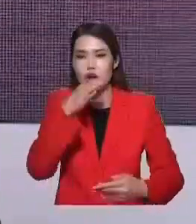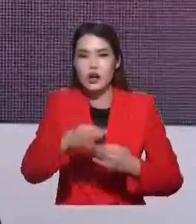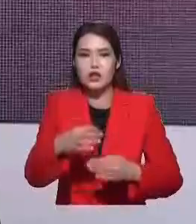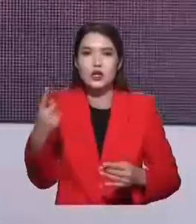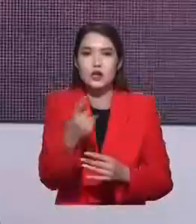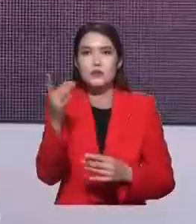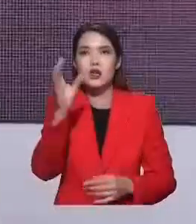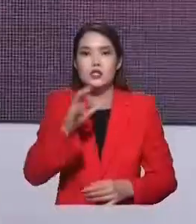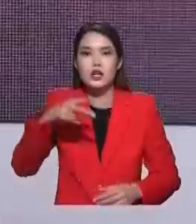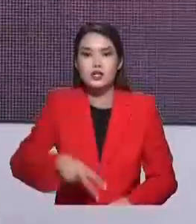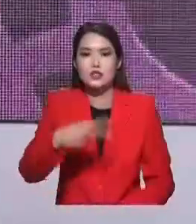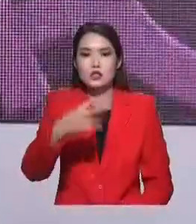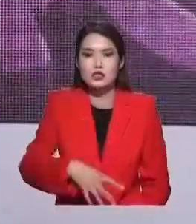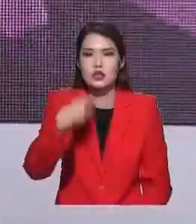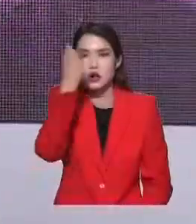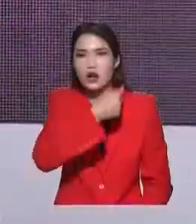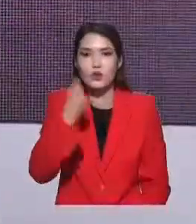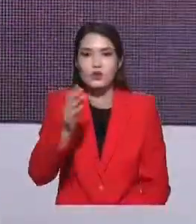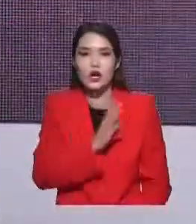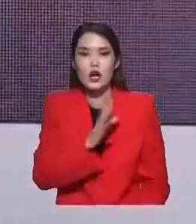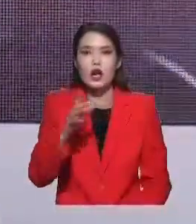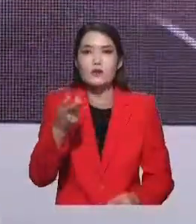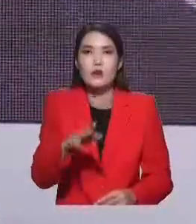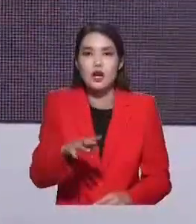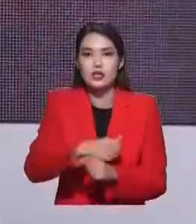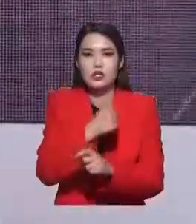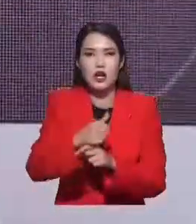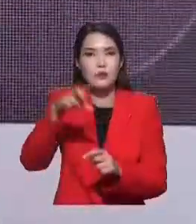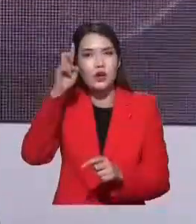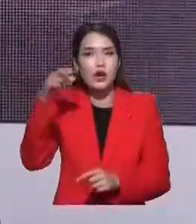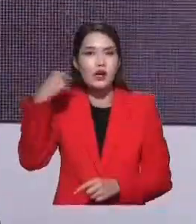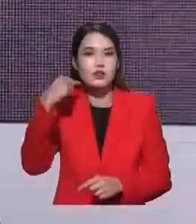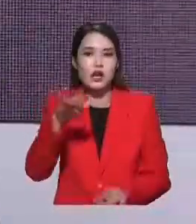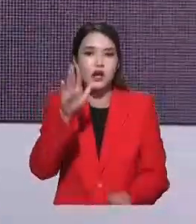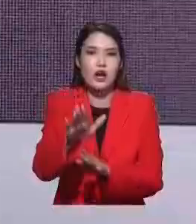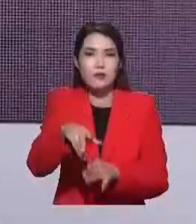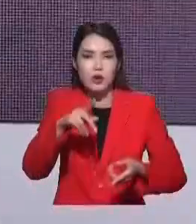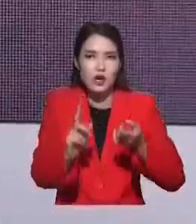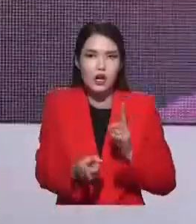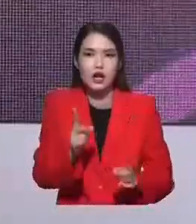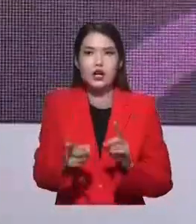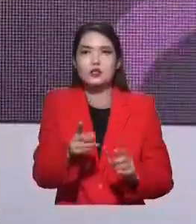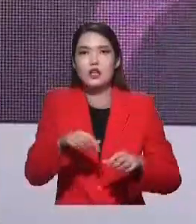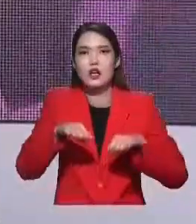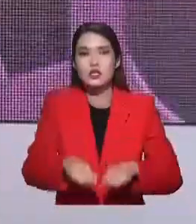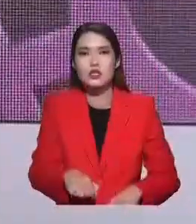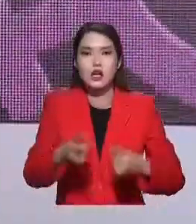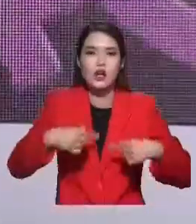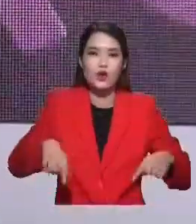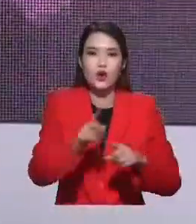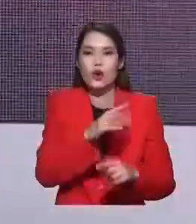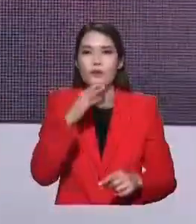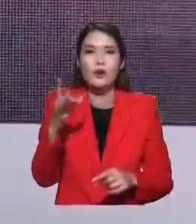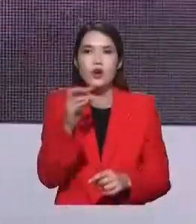1 сентября 2023 года в своем послании народу глава государства дал поручение по криминализации бытового насилия. А что касается харассмента